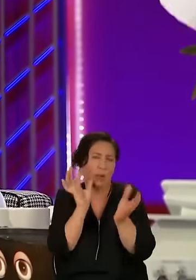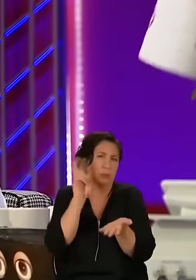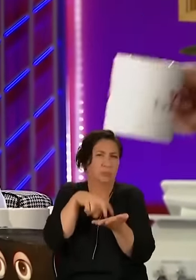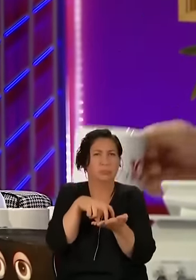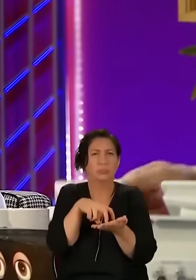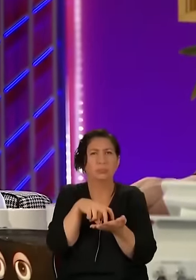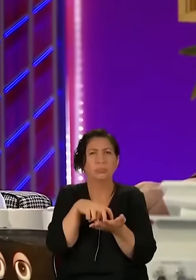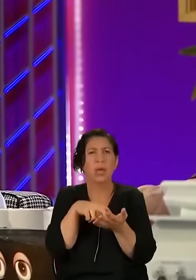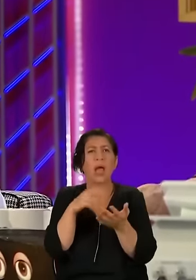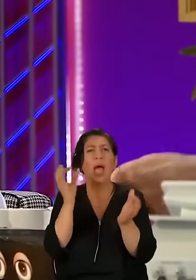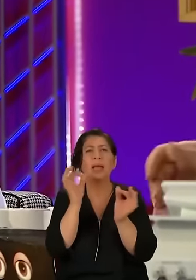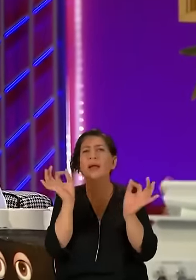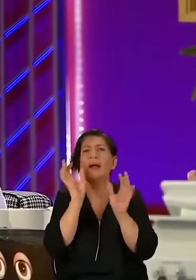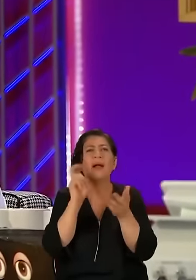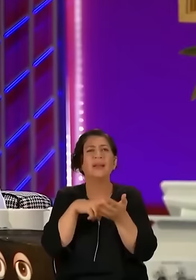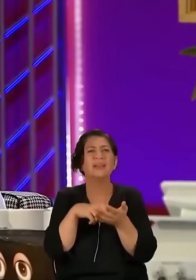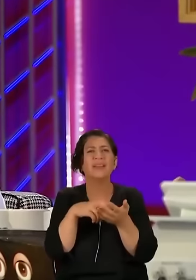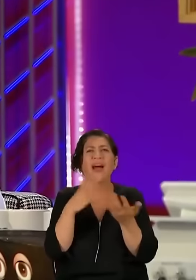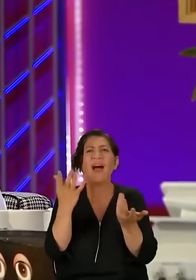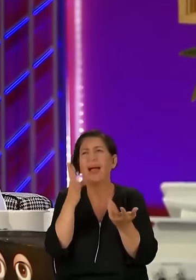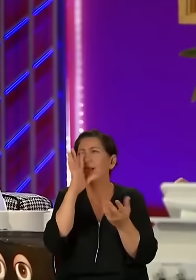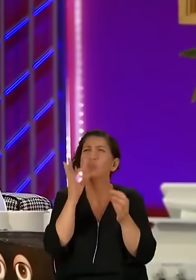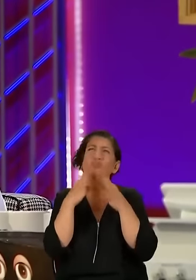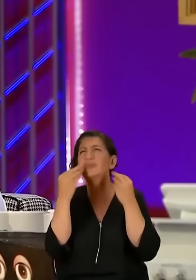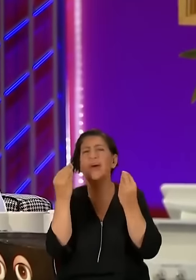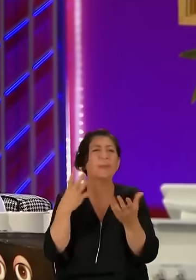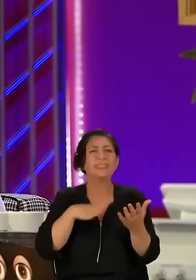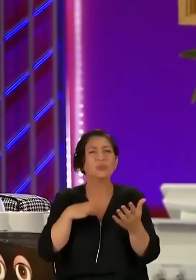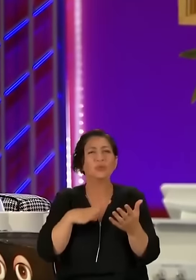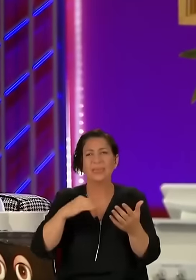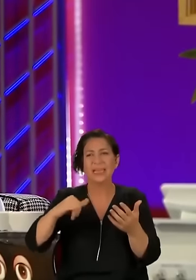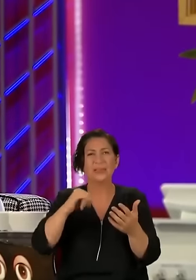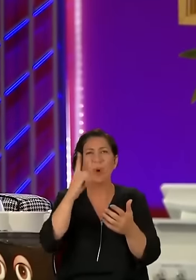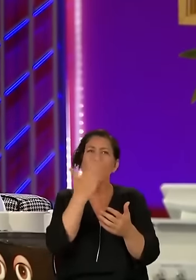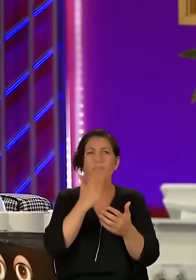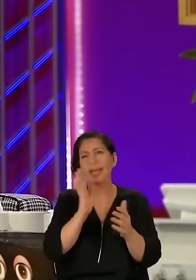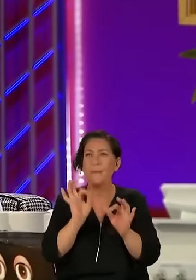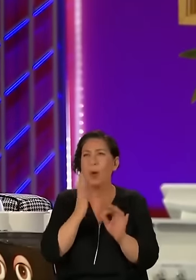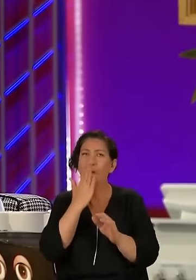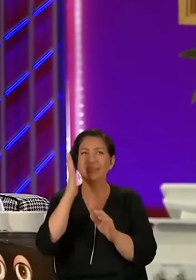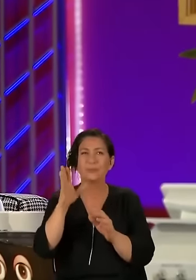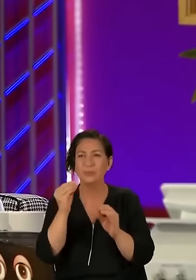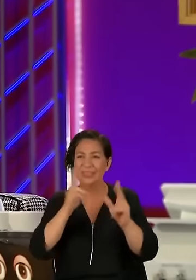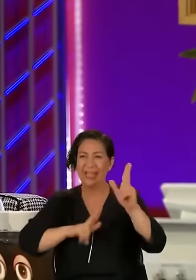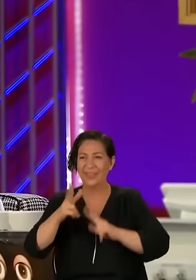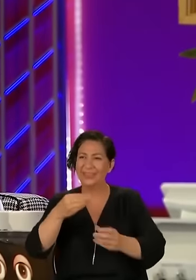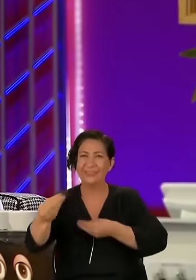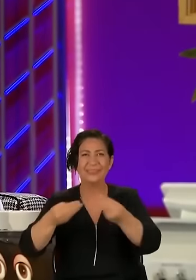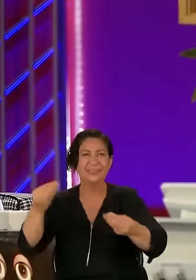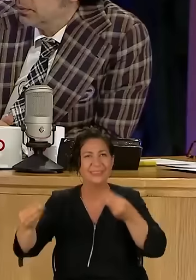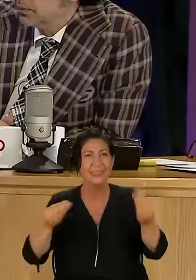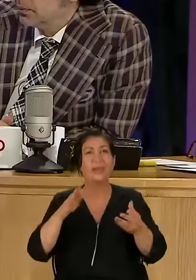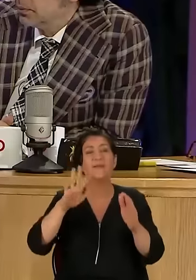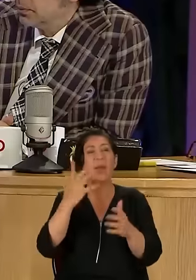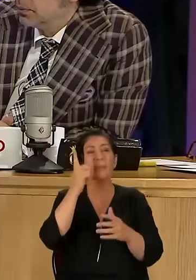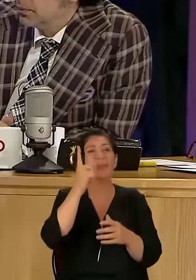kalkıyorum. Erken kalktığım zaman da o an kimi mutlu etmek istiyorsan, mesela yakında bir okul var, hemen okula gidip çocuklara kıyafetler götürüyorum.